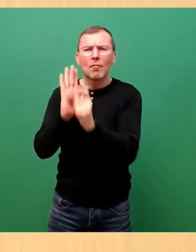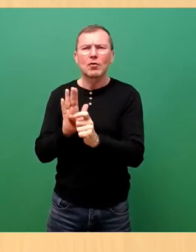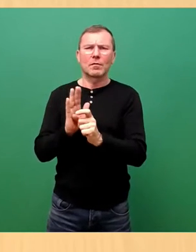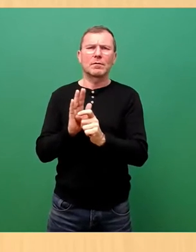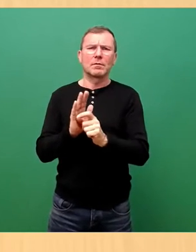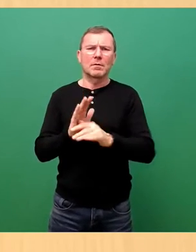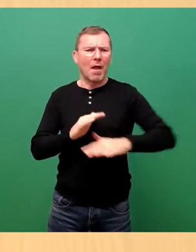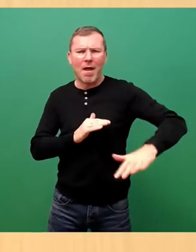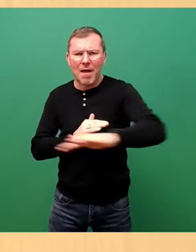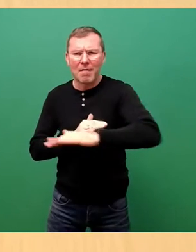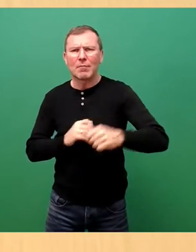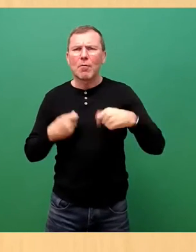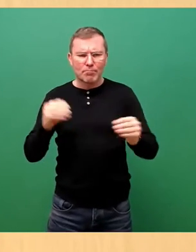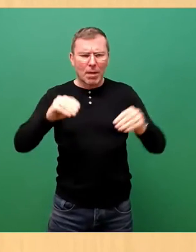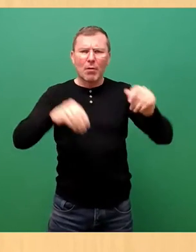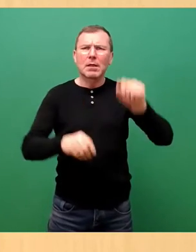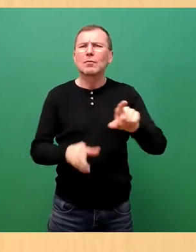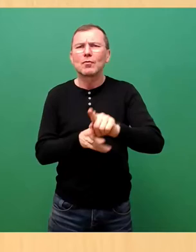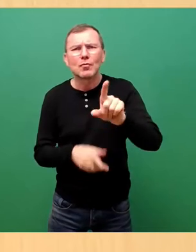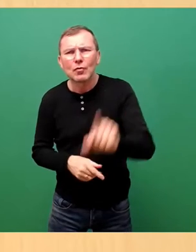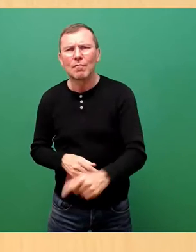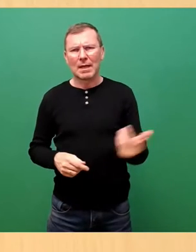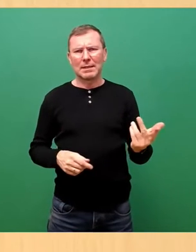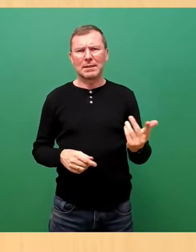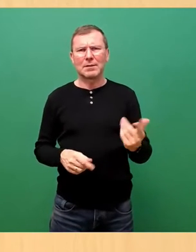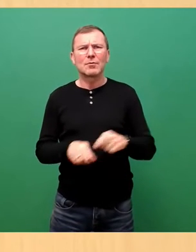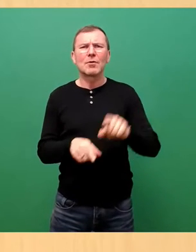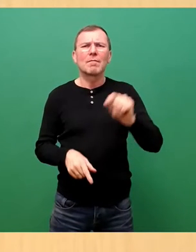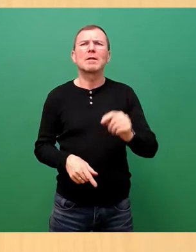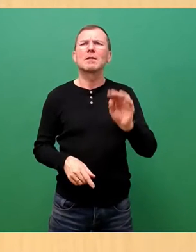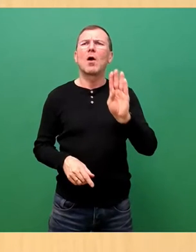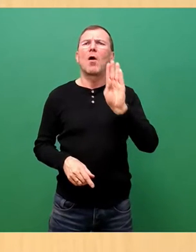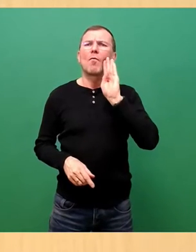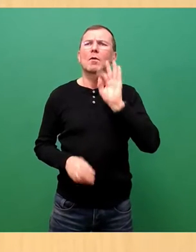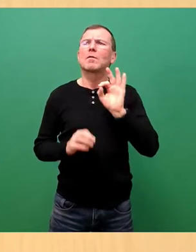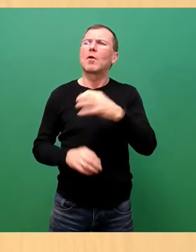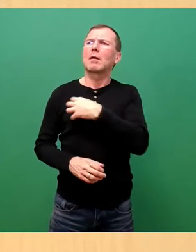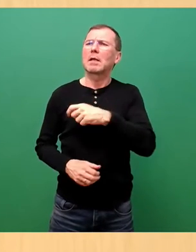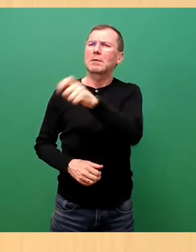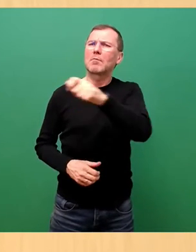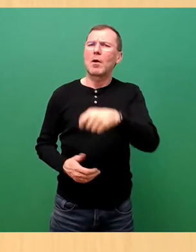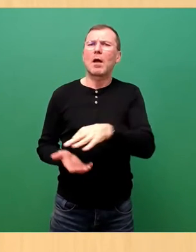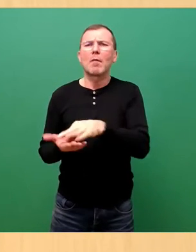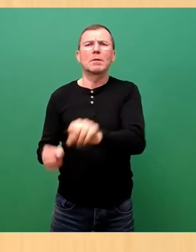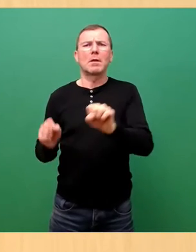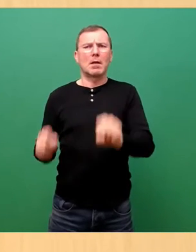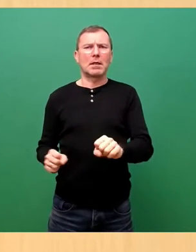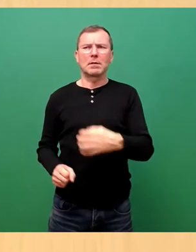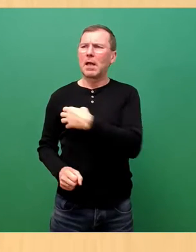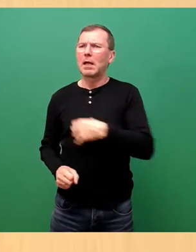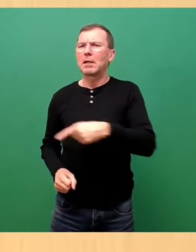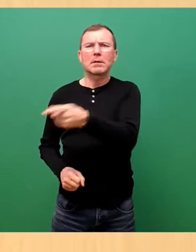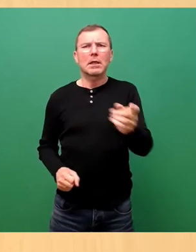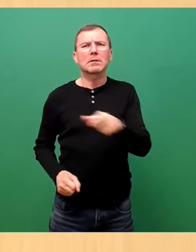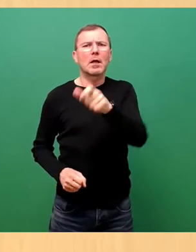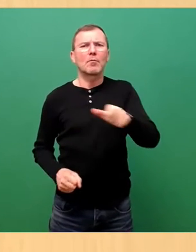Flächen und wir haben viel zu wenig Flächen und Wohnungen, die für Dresdner Bürger bezahlbar sind. Für Dresdner Bürger, die damit zum Beispiel auch